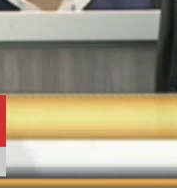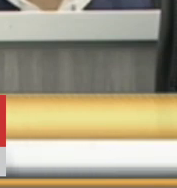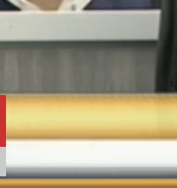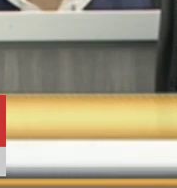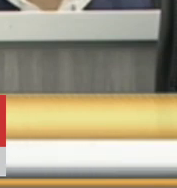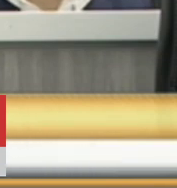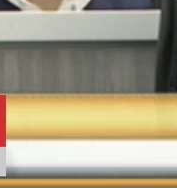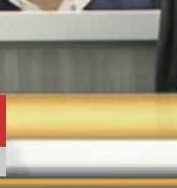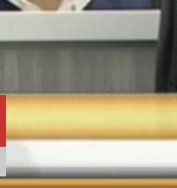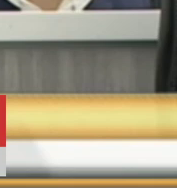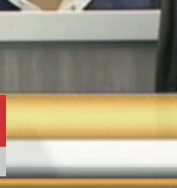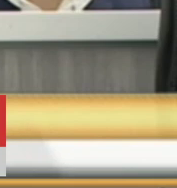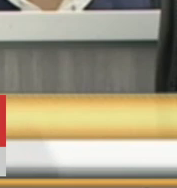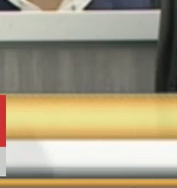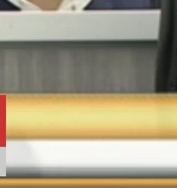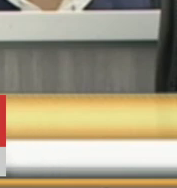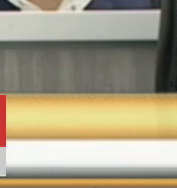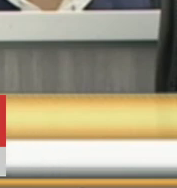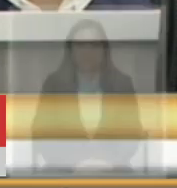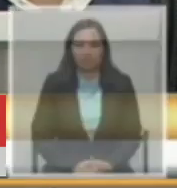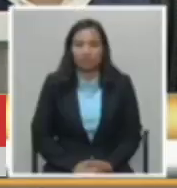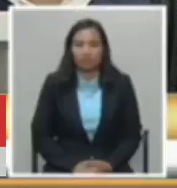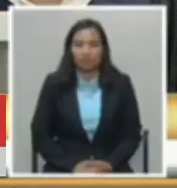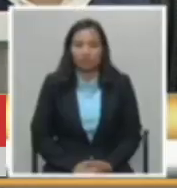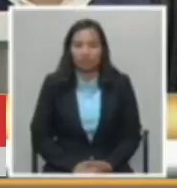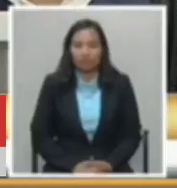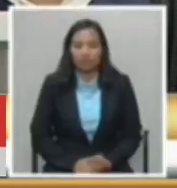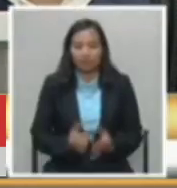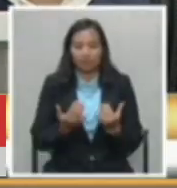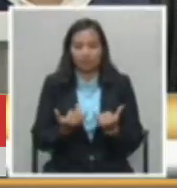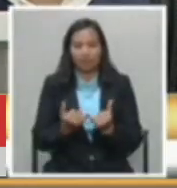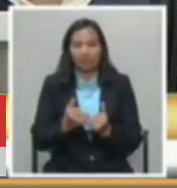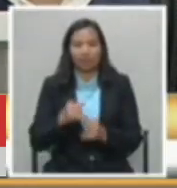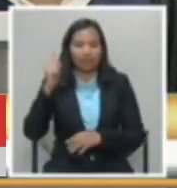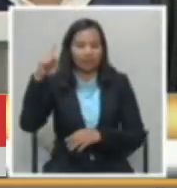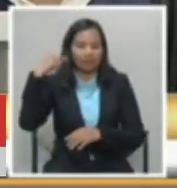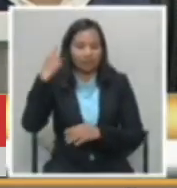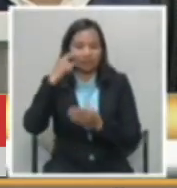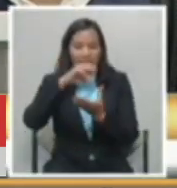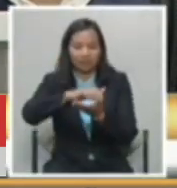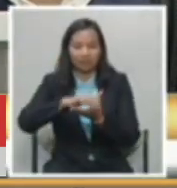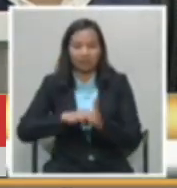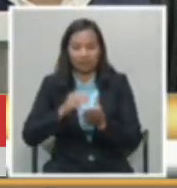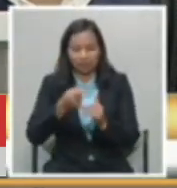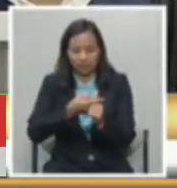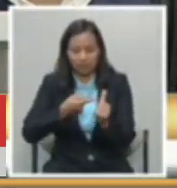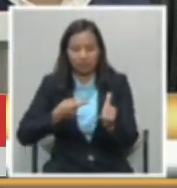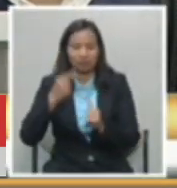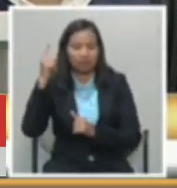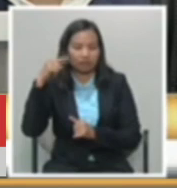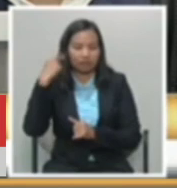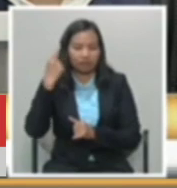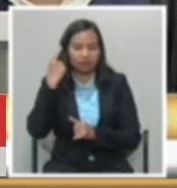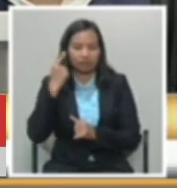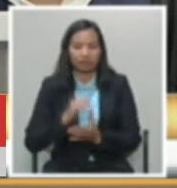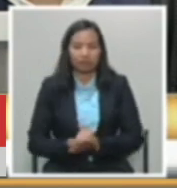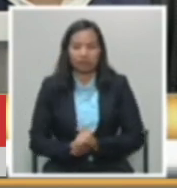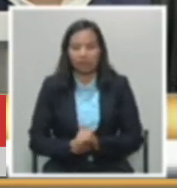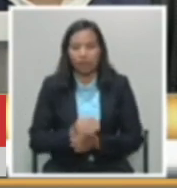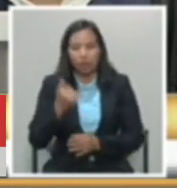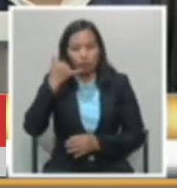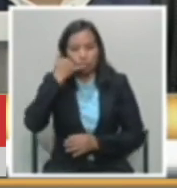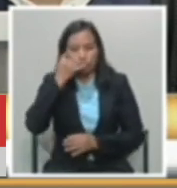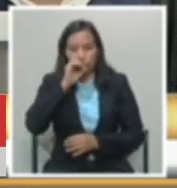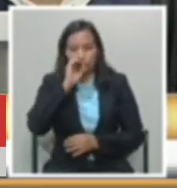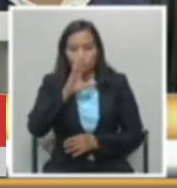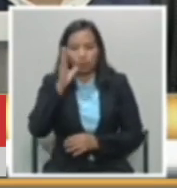ะเศร้าใจมากเลยที่เห็นข่าวสามีฆ่าภรรยาแล้วลูกก็มาเห็นแล้วก็โทรศัพท์ไปบอกพ่อว่าแม่